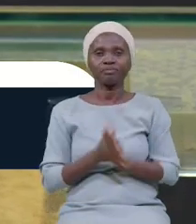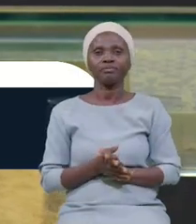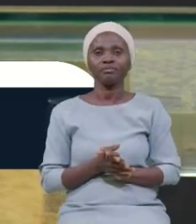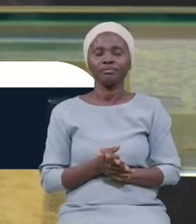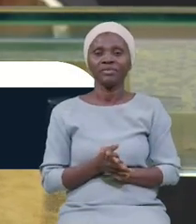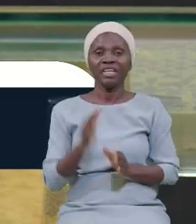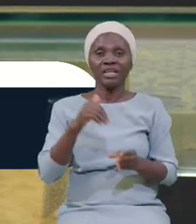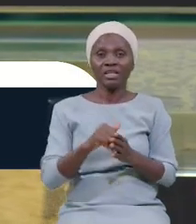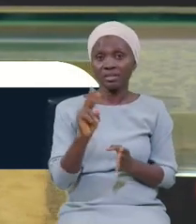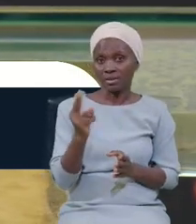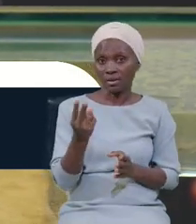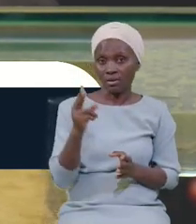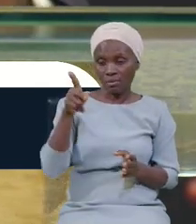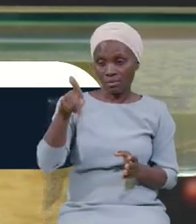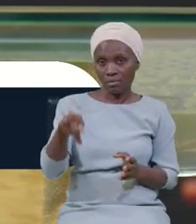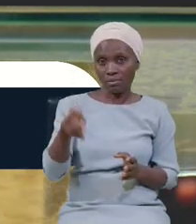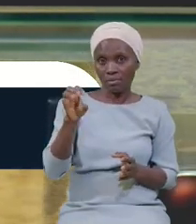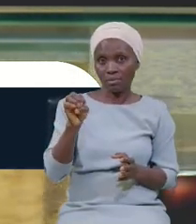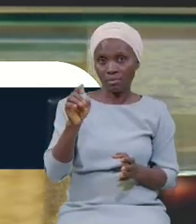2 Pierre chapitre 3.